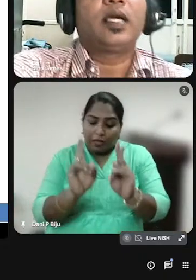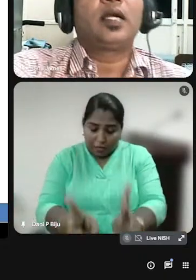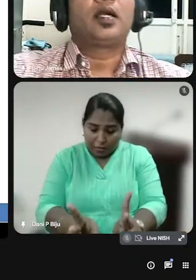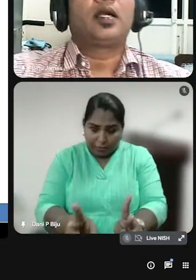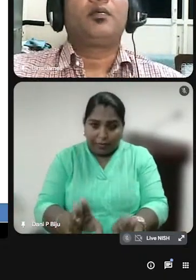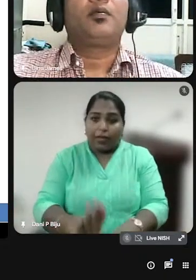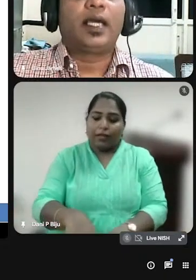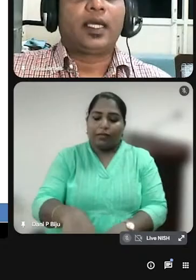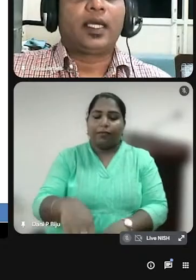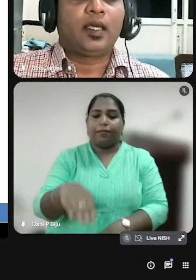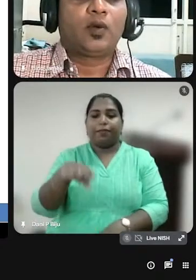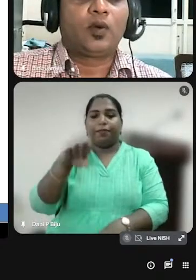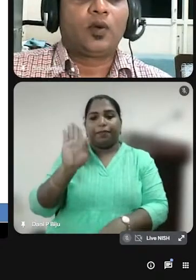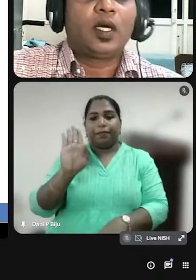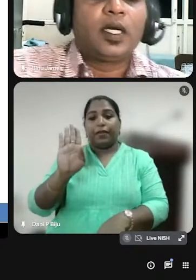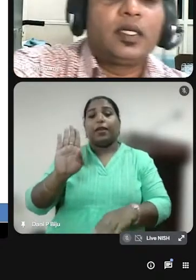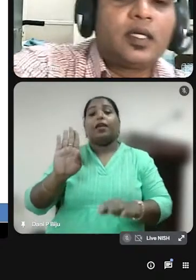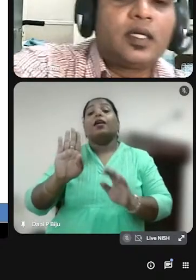സമയത്ത് കൈകൾ രണ്ടും ബാക്കി.